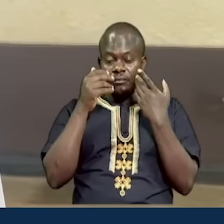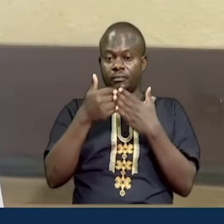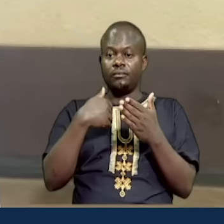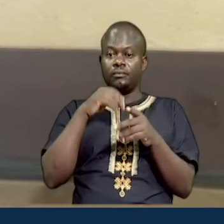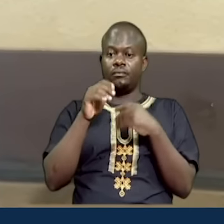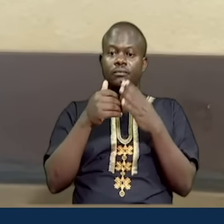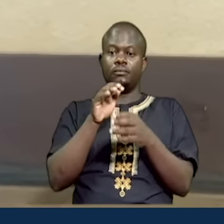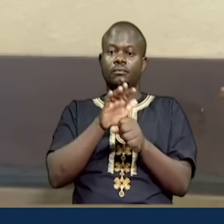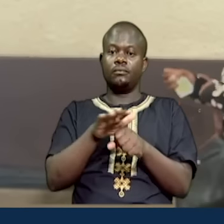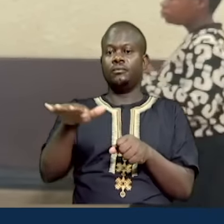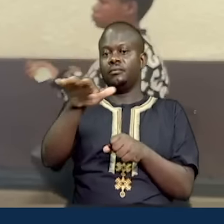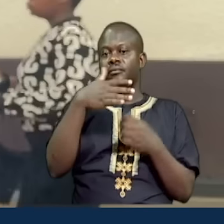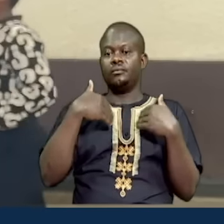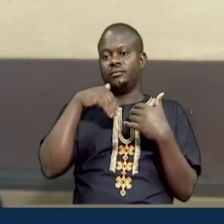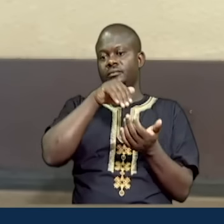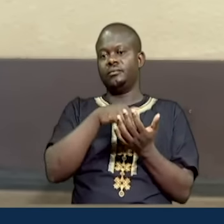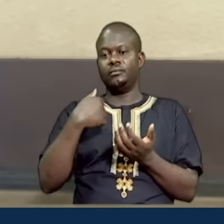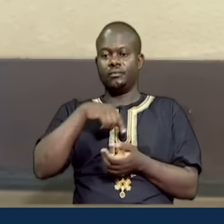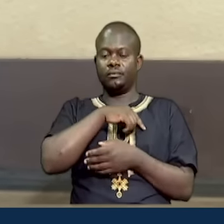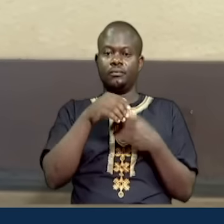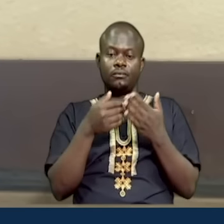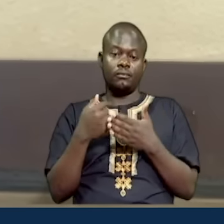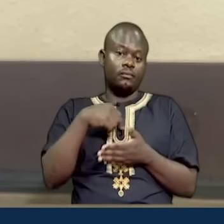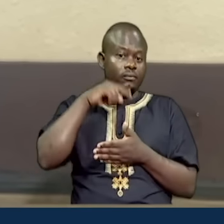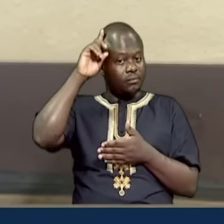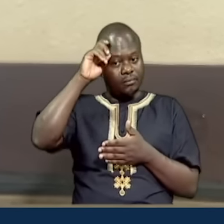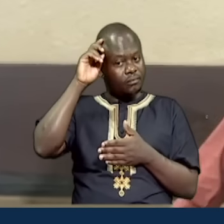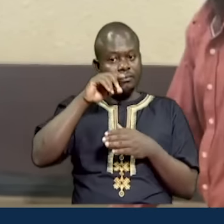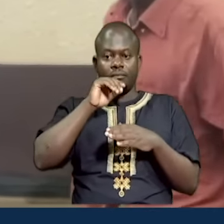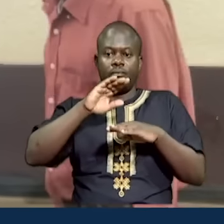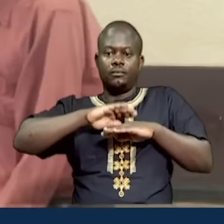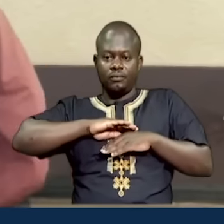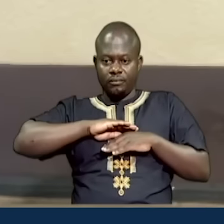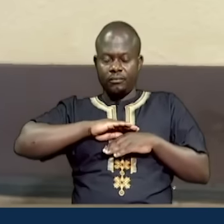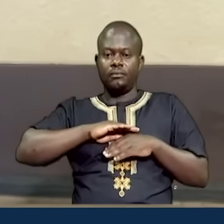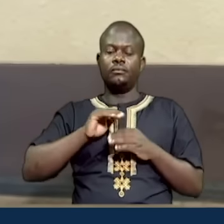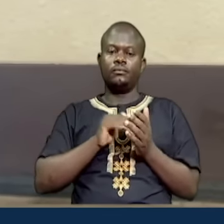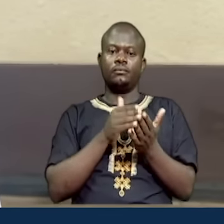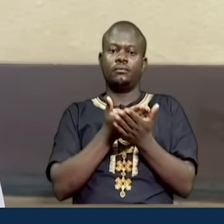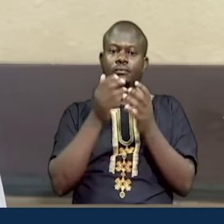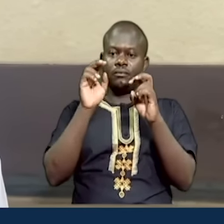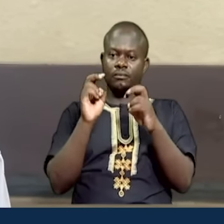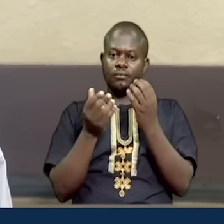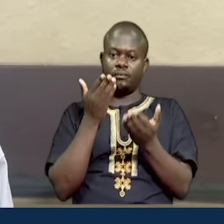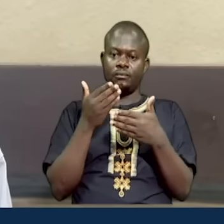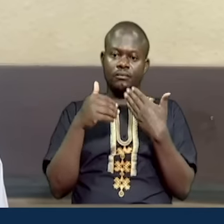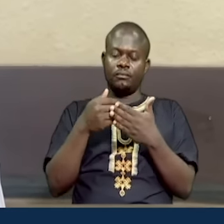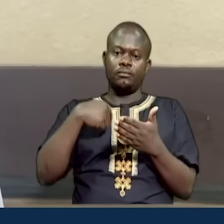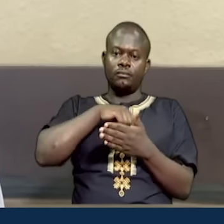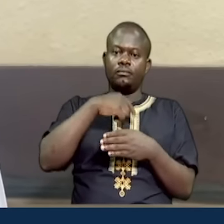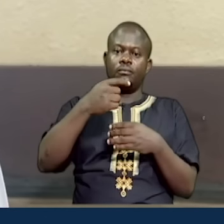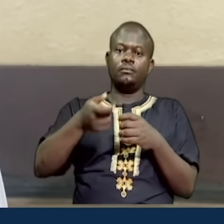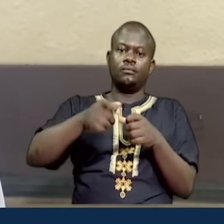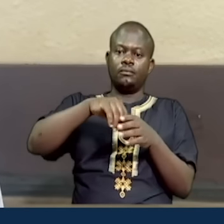benshi ba Gasabo bagana ikigo nderabuzima cyacu. Haba numva abakozi dufite badahagije, nasaba ko nibura twakongererwa